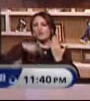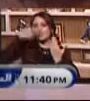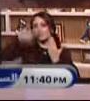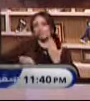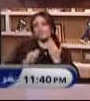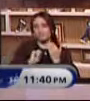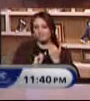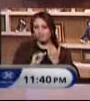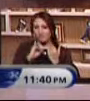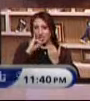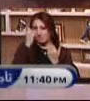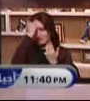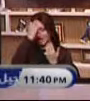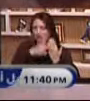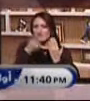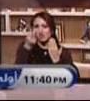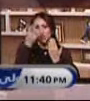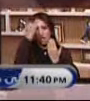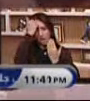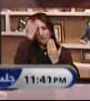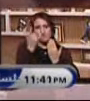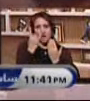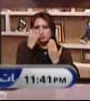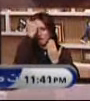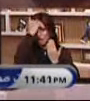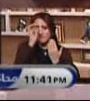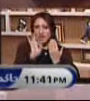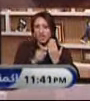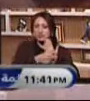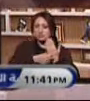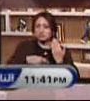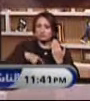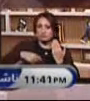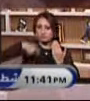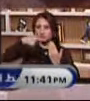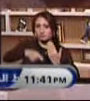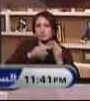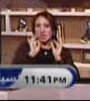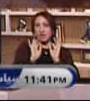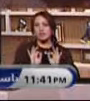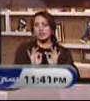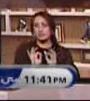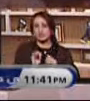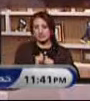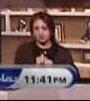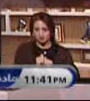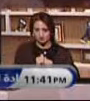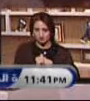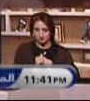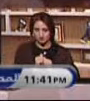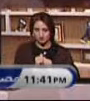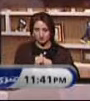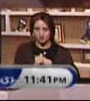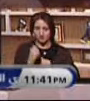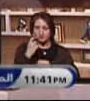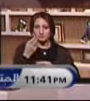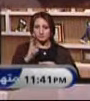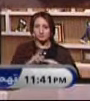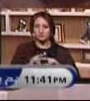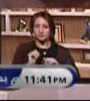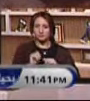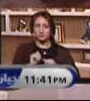شوف نعجه مع نعجه نعم. ولو ان جبلا يا ابا ذر بغى على جبل لدك الله الباغي فما بال